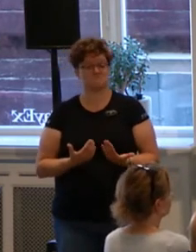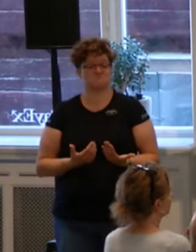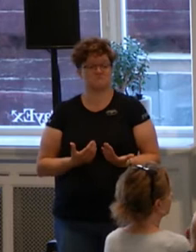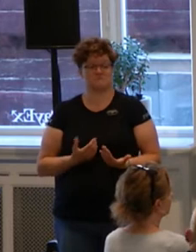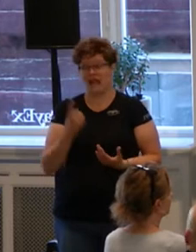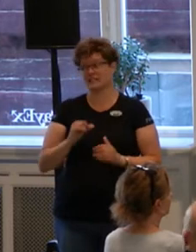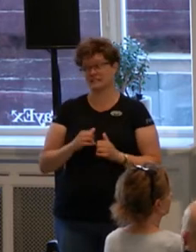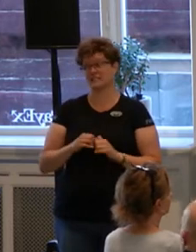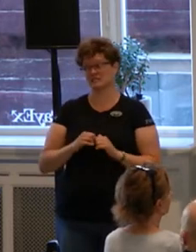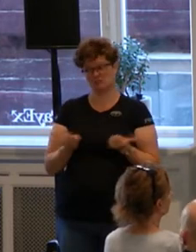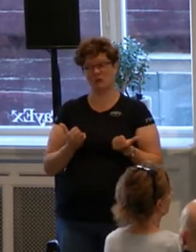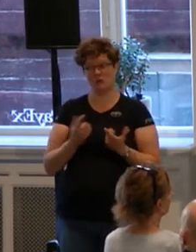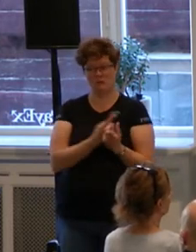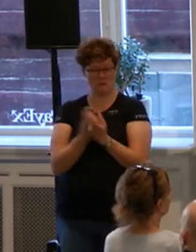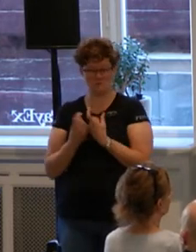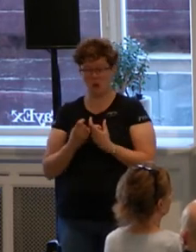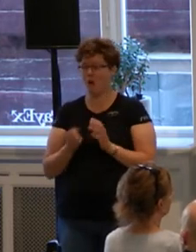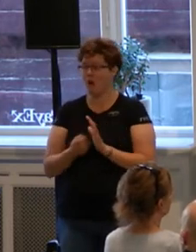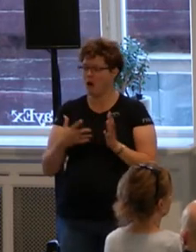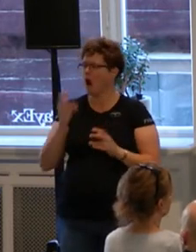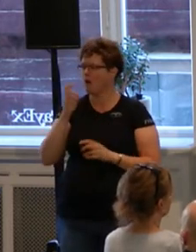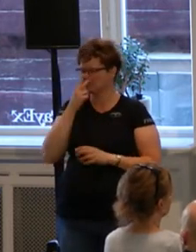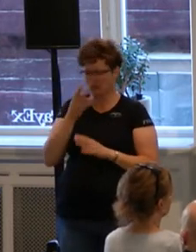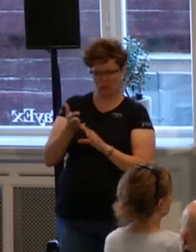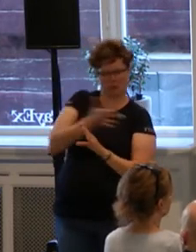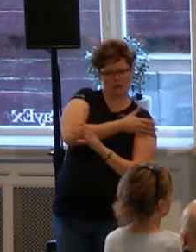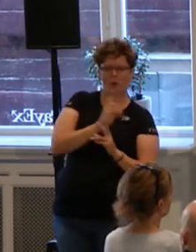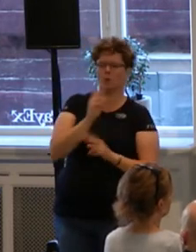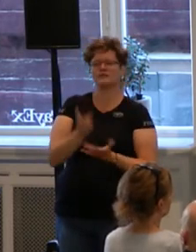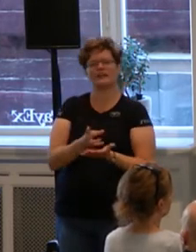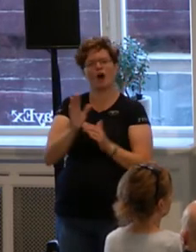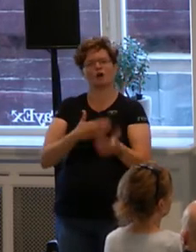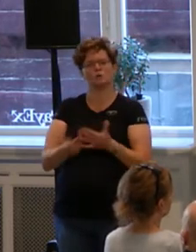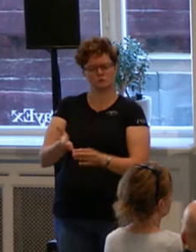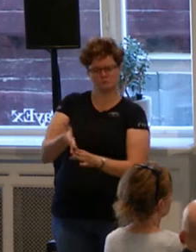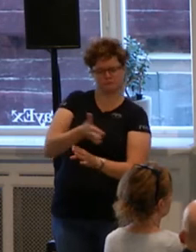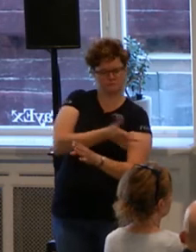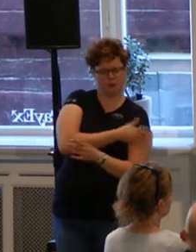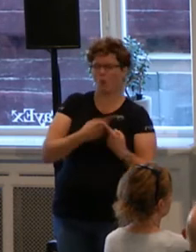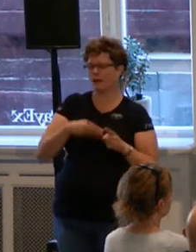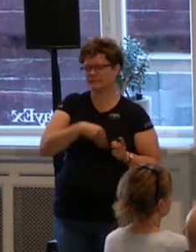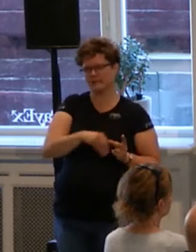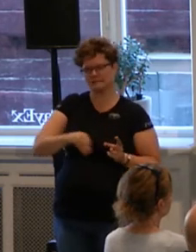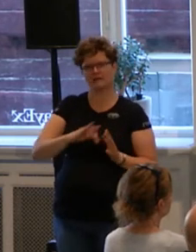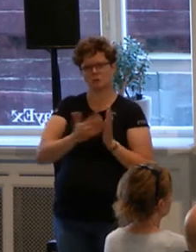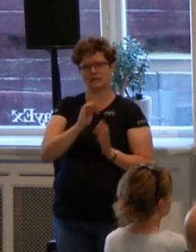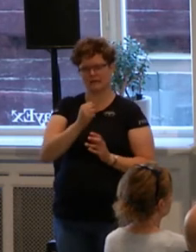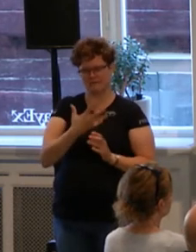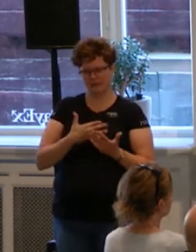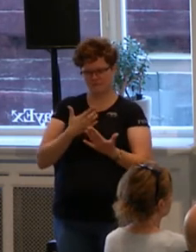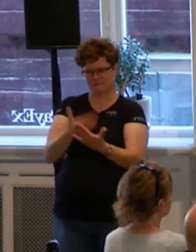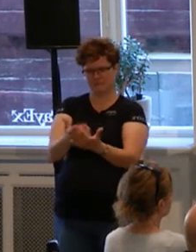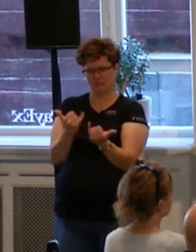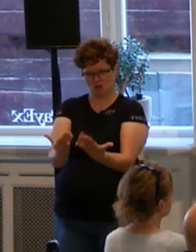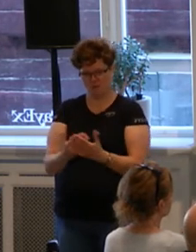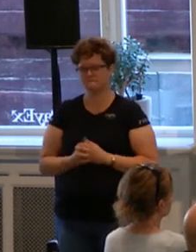de större utmaningarna, för om man tittar tillbaka på alla de utvärderingar som har genomförts av de här olika satsningarna som har varit sedan 95 och framåt,